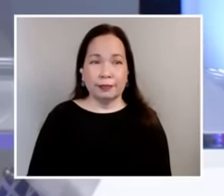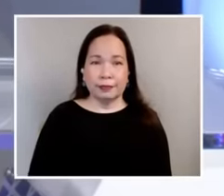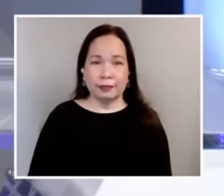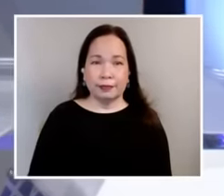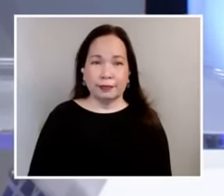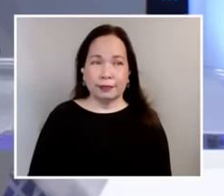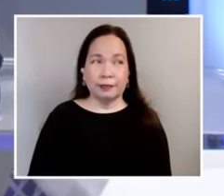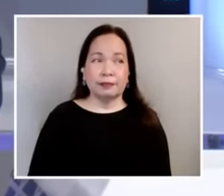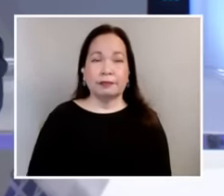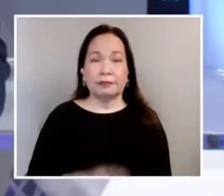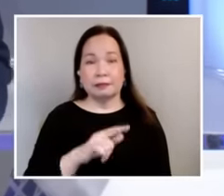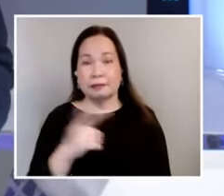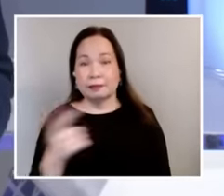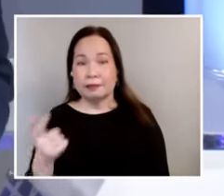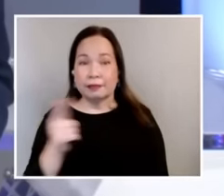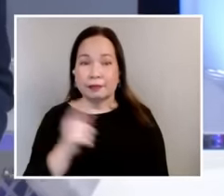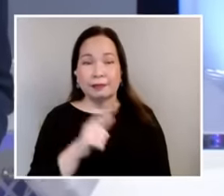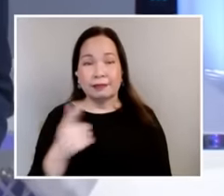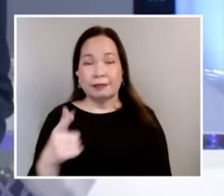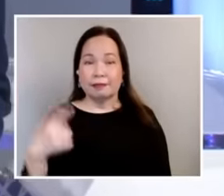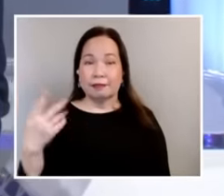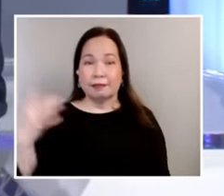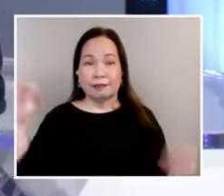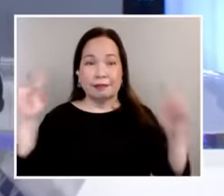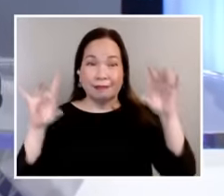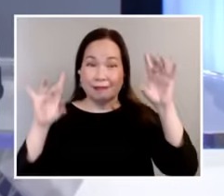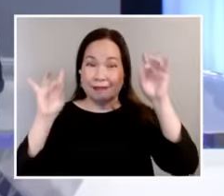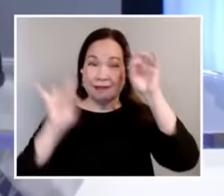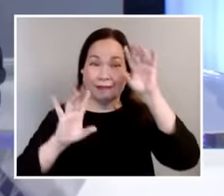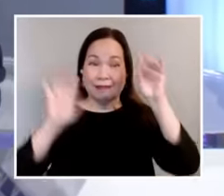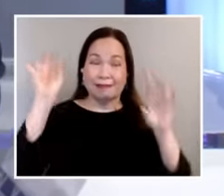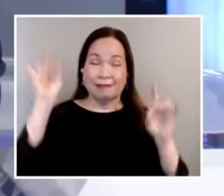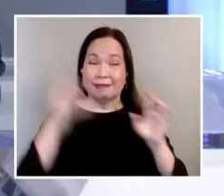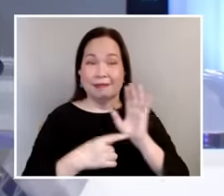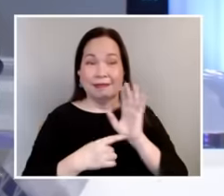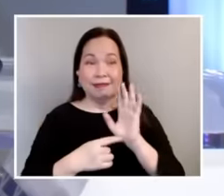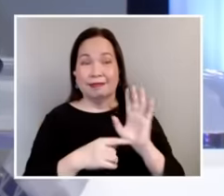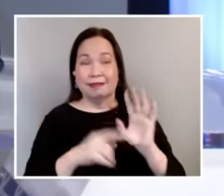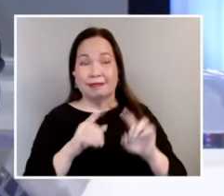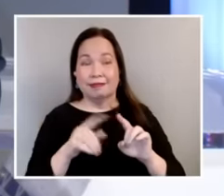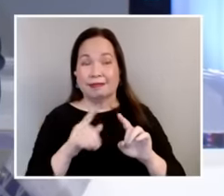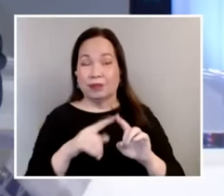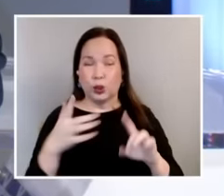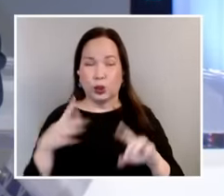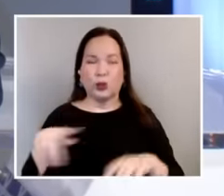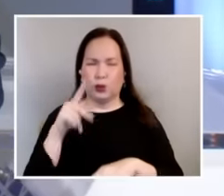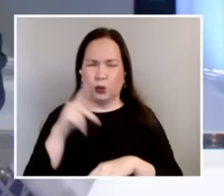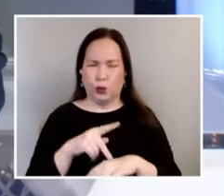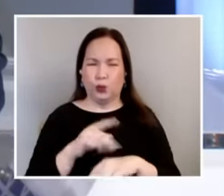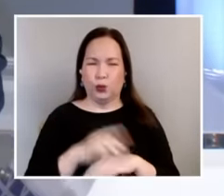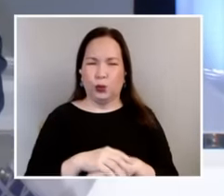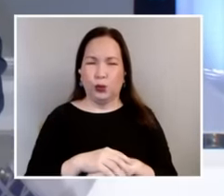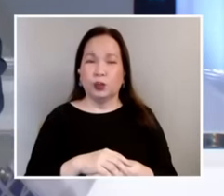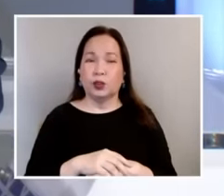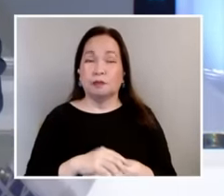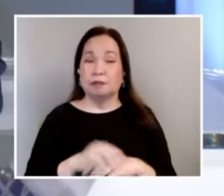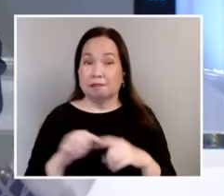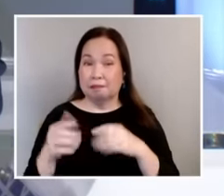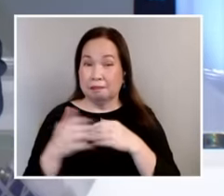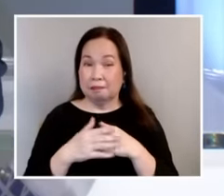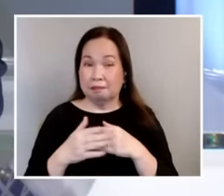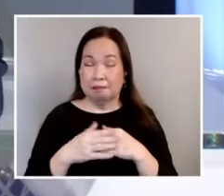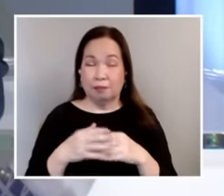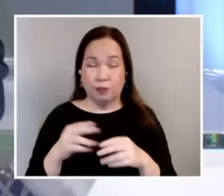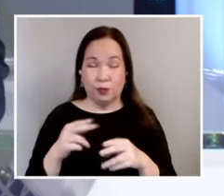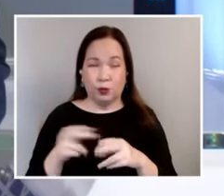Kaliwat kanan na po ang mga pailaw ng mga Christmas display sa iba't ibang bahagi ng ating bansa habang papalapit ng papalapit